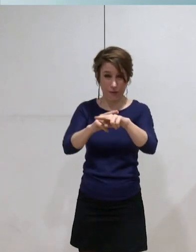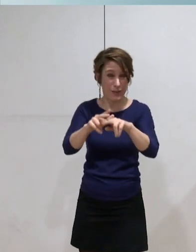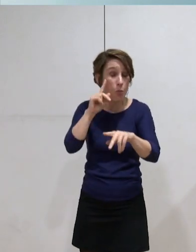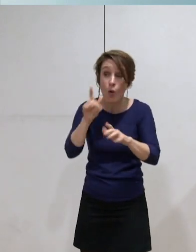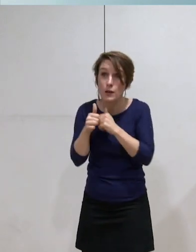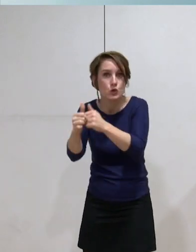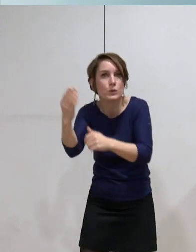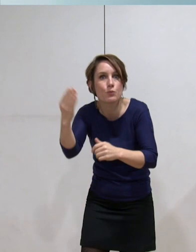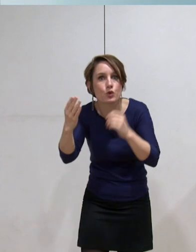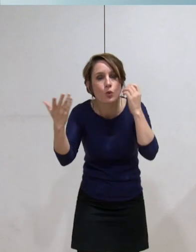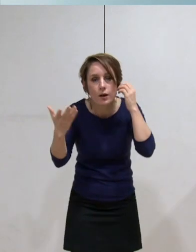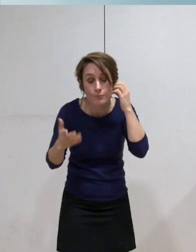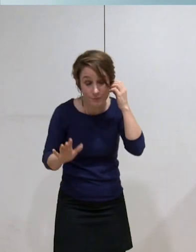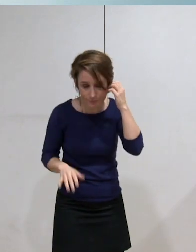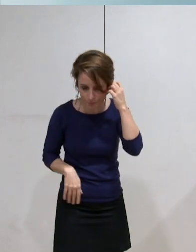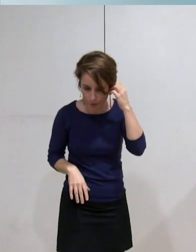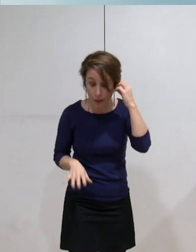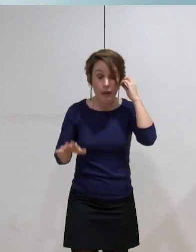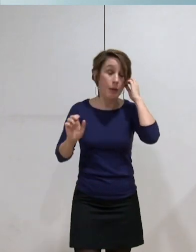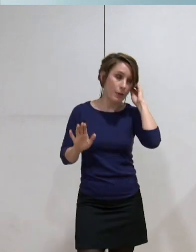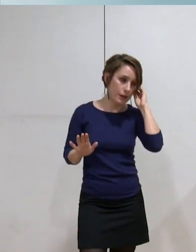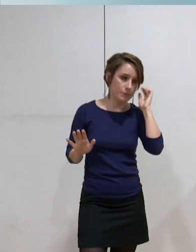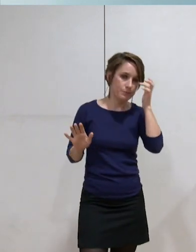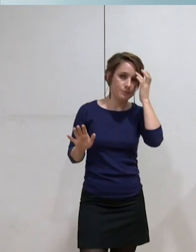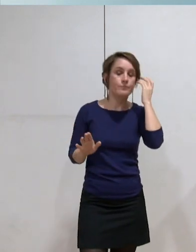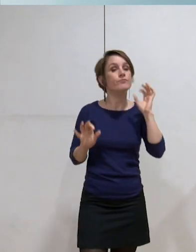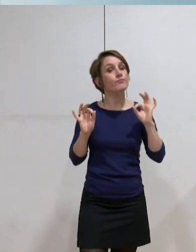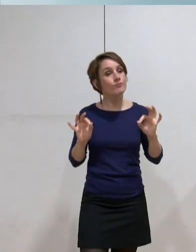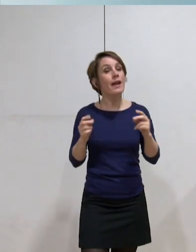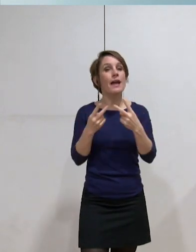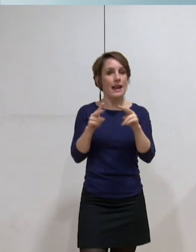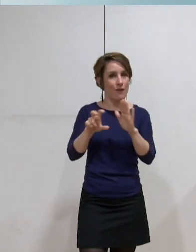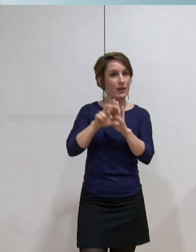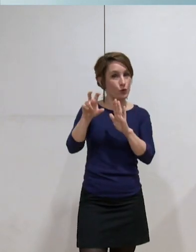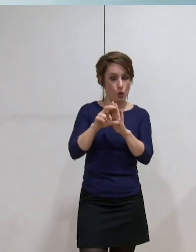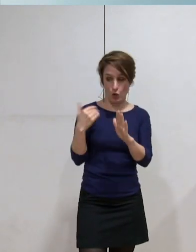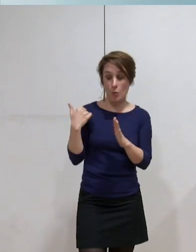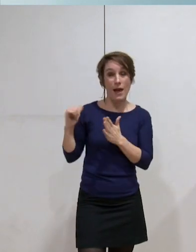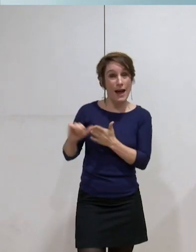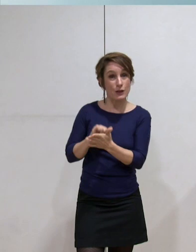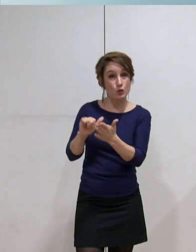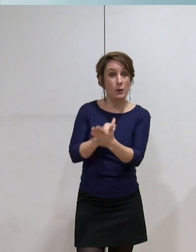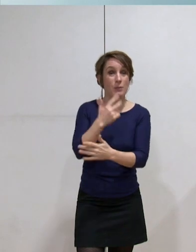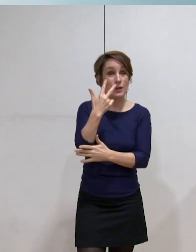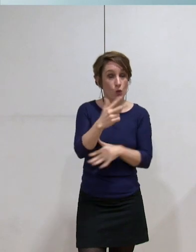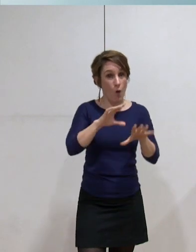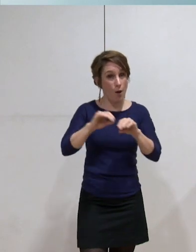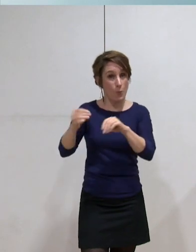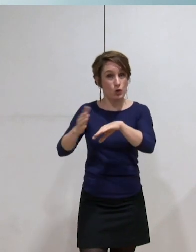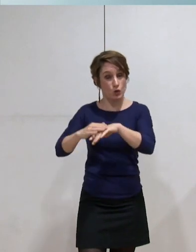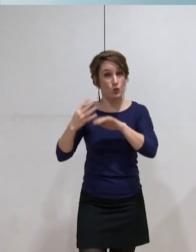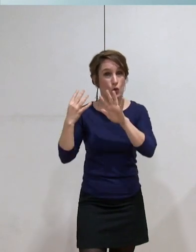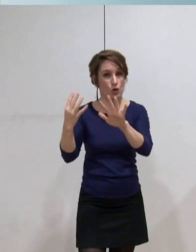il se trouve que comme cela a été dit la ville de Grenoble a supprimé trois des neuf postes de directeurs